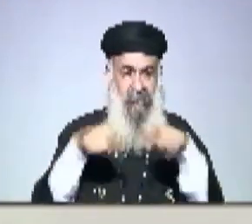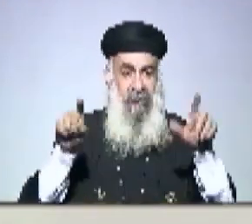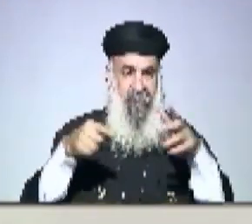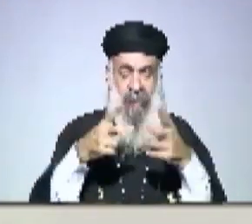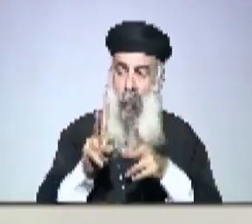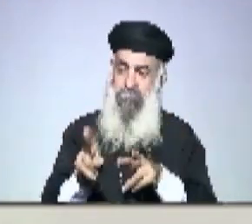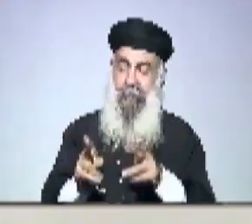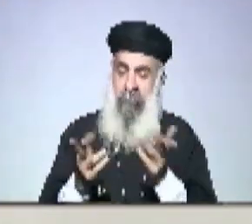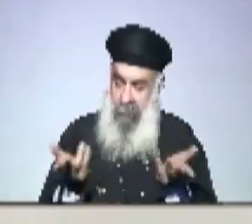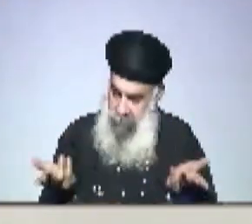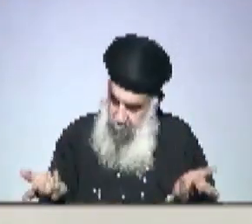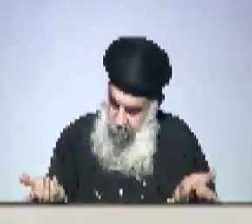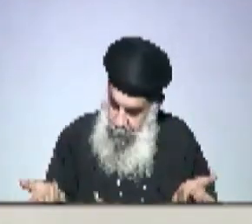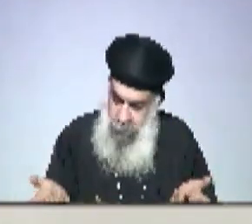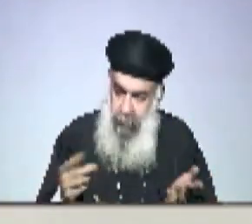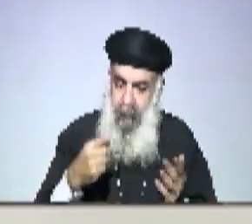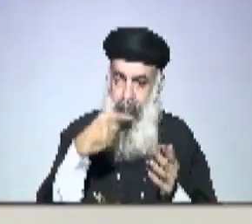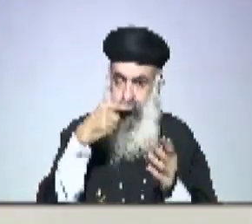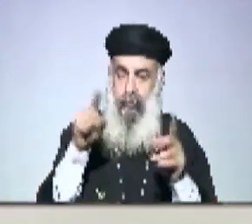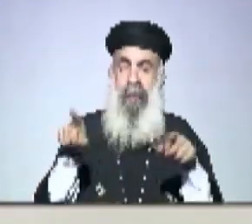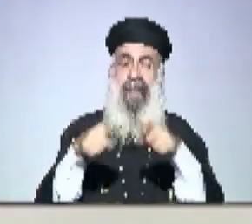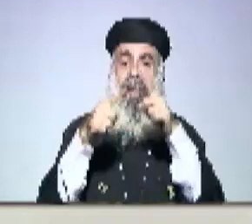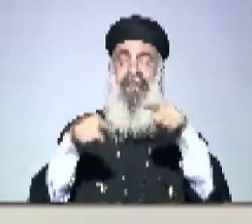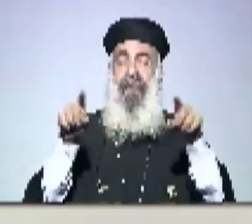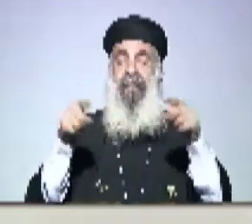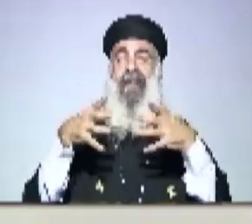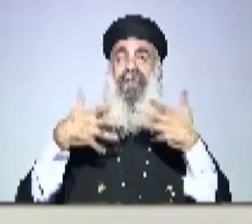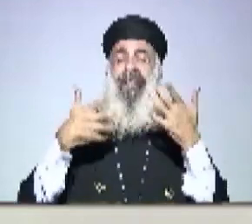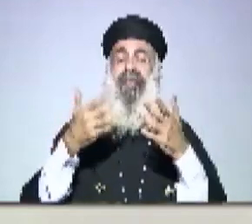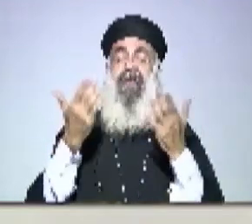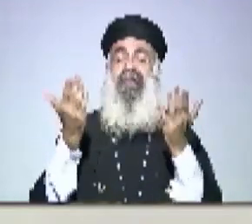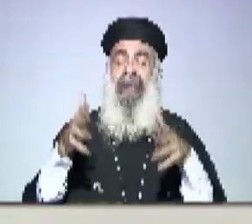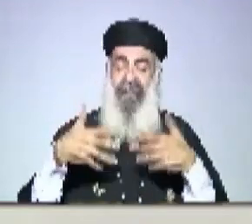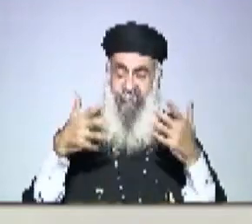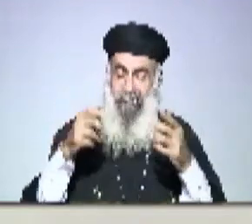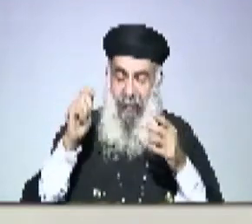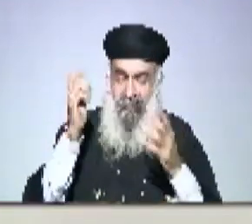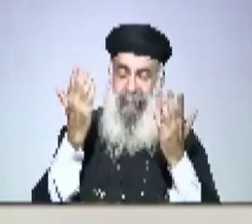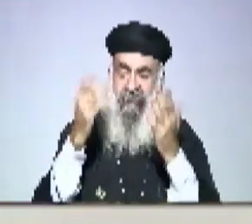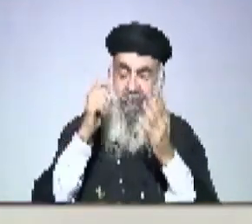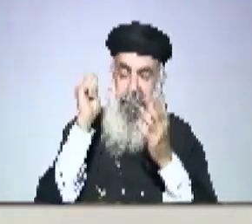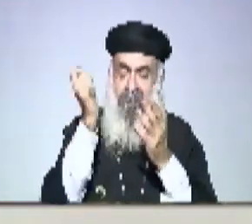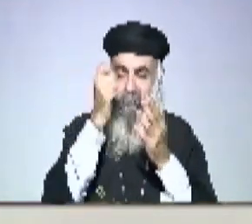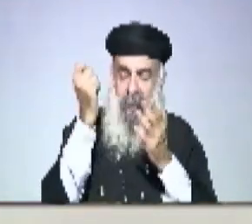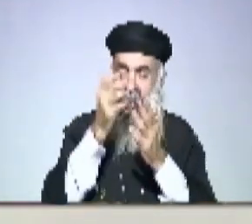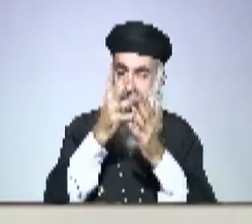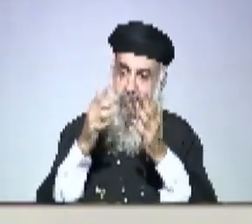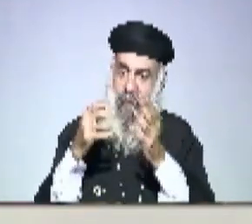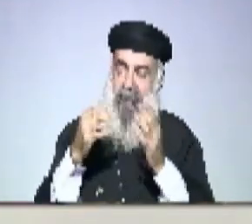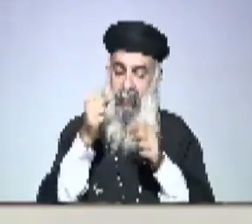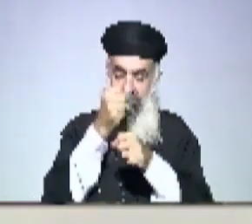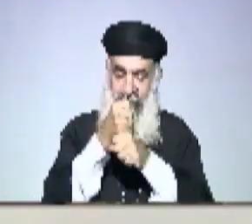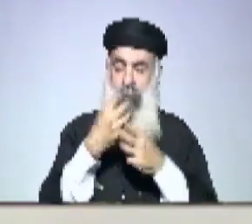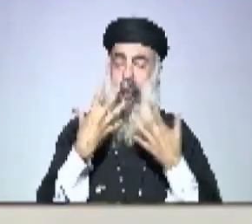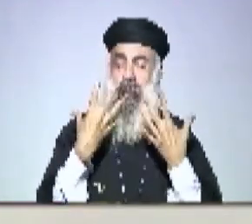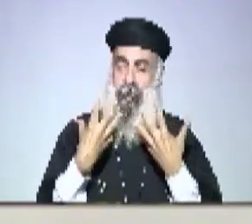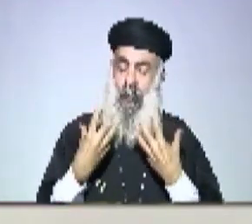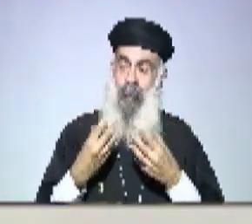الالحان لكن بيقولوا الحان افرح بيهم بيصلوا مزامير افرح بيهم واقفين في هدوء